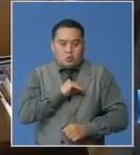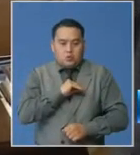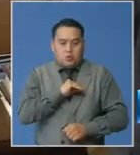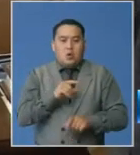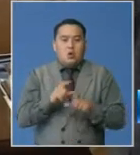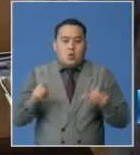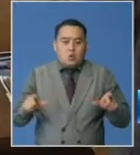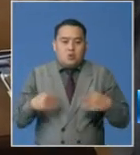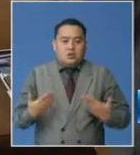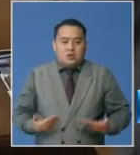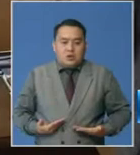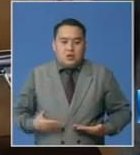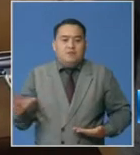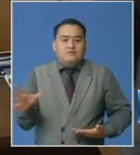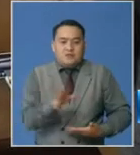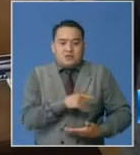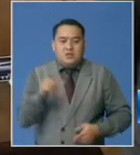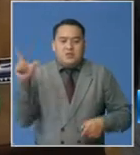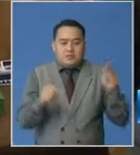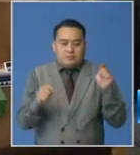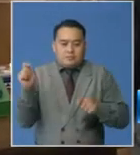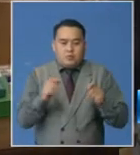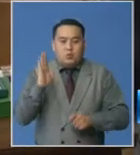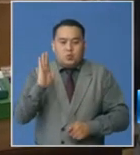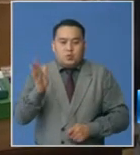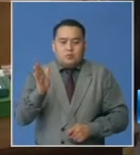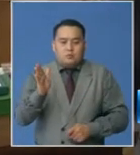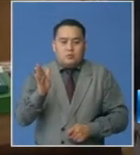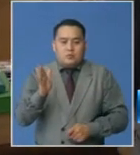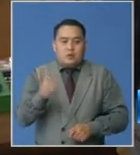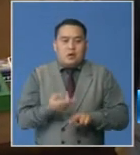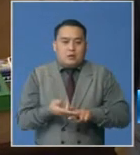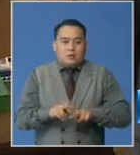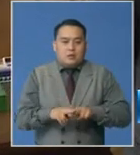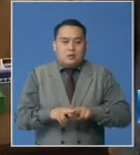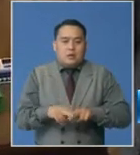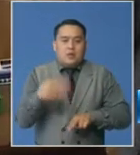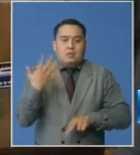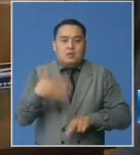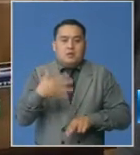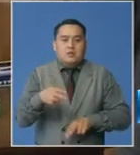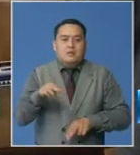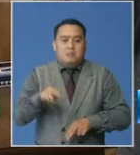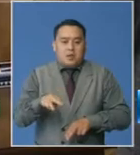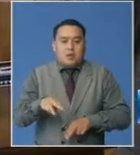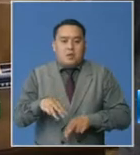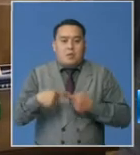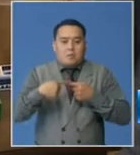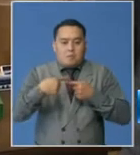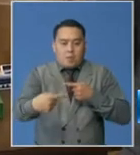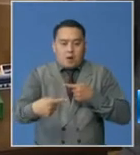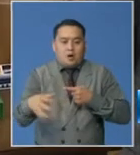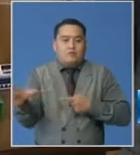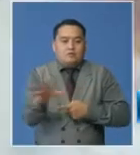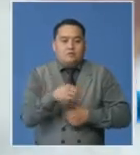люди, жители. Все будут сюда. Вот. Это же 50 метров проплыть, все взрослые